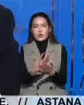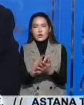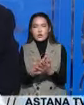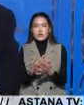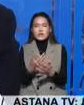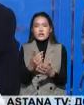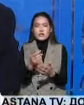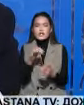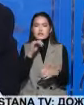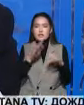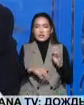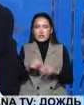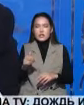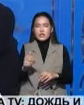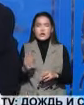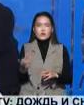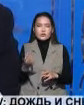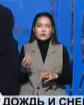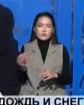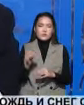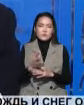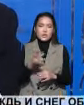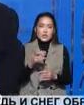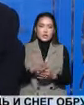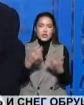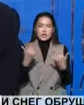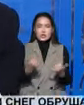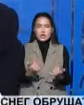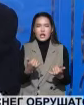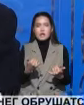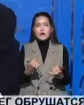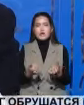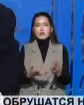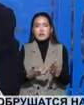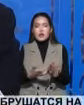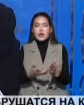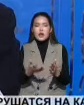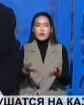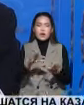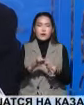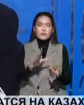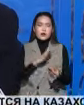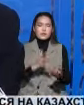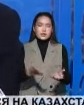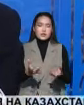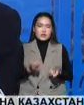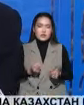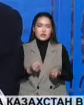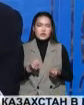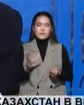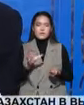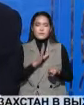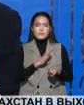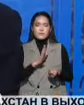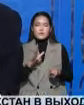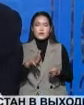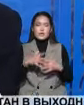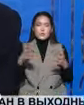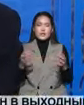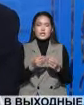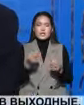не являются жителями СКО. И на сегодняшний день комиссии общей было принято, кто живет в доме врачей более 10